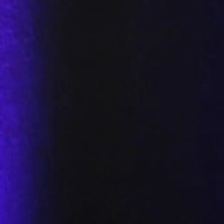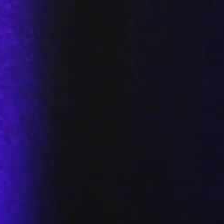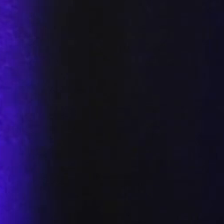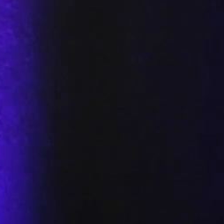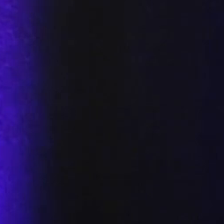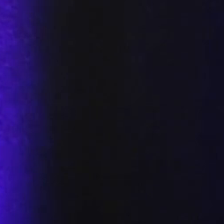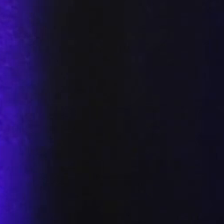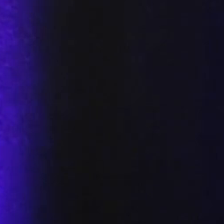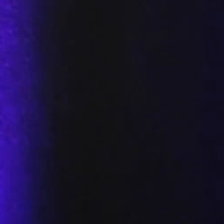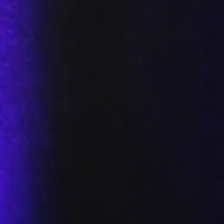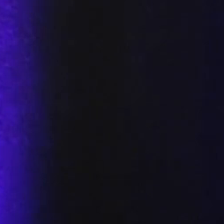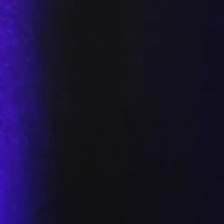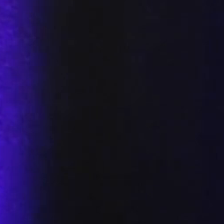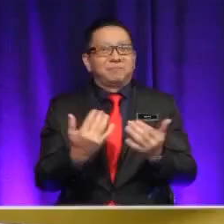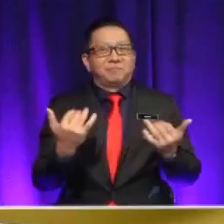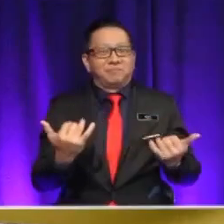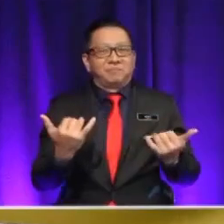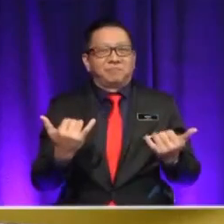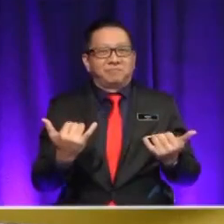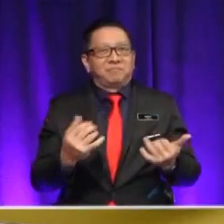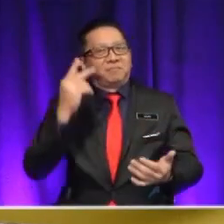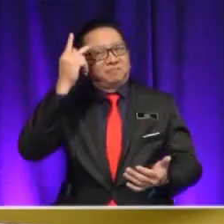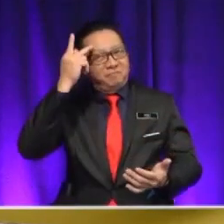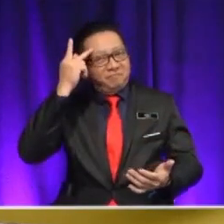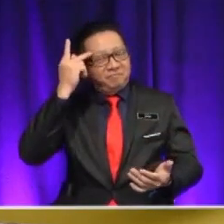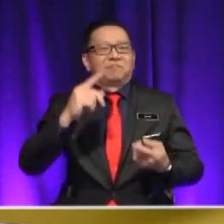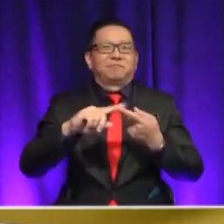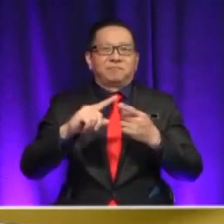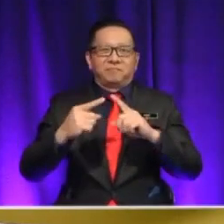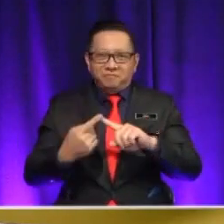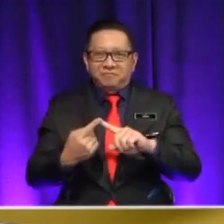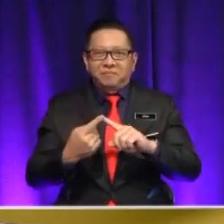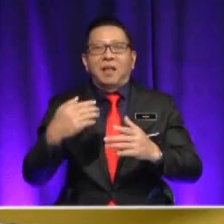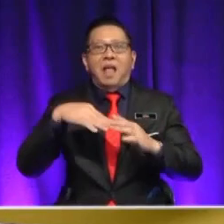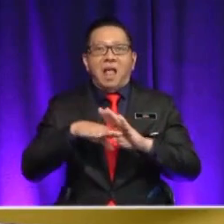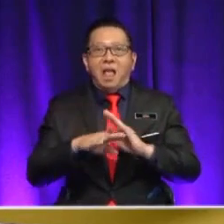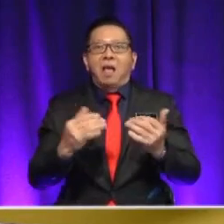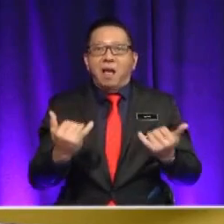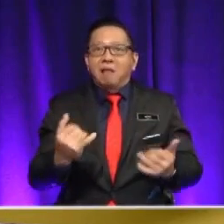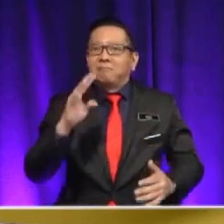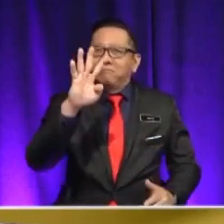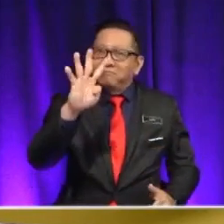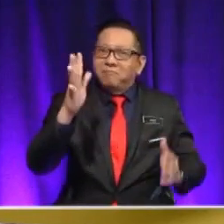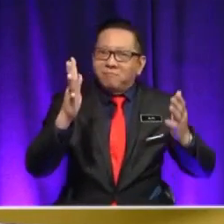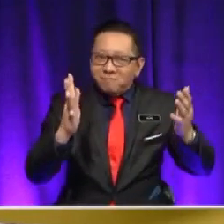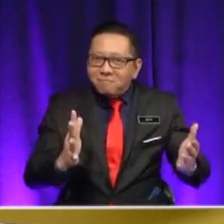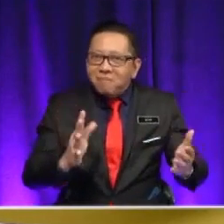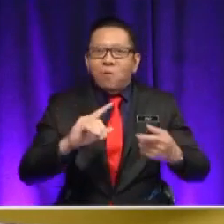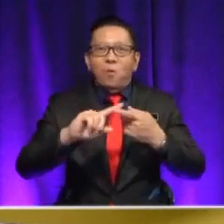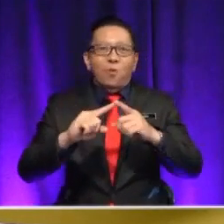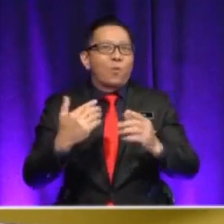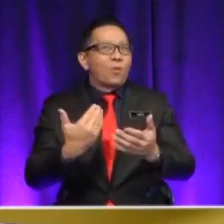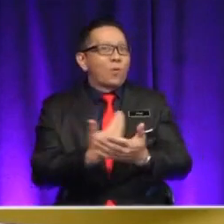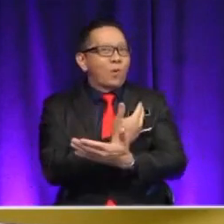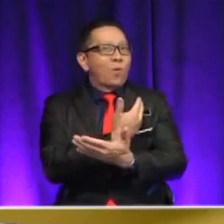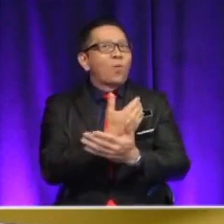ini. Baiklah, selain daripada Cikgu Koh, kawan-kawan, di studio kita pun ada 4 orang kawan baru Mira di